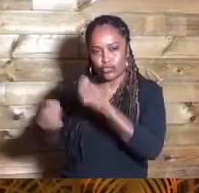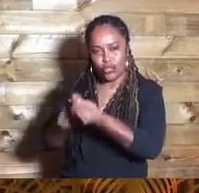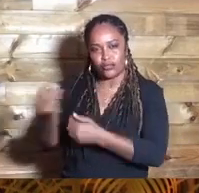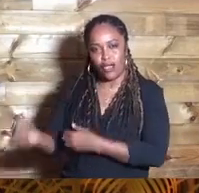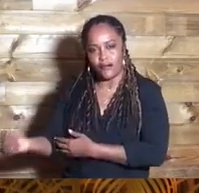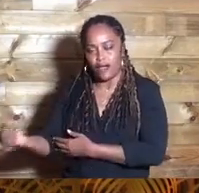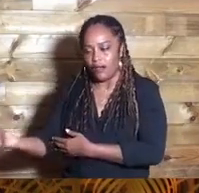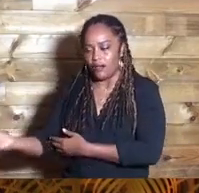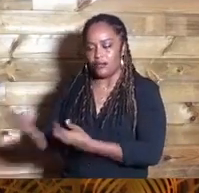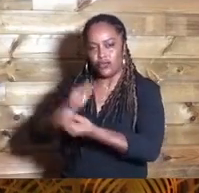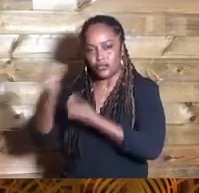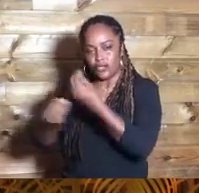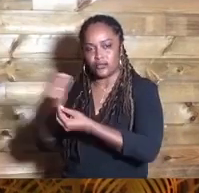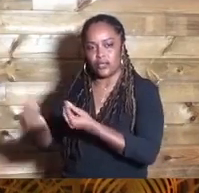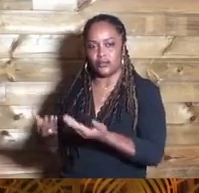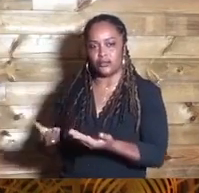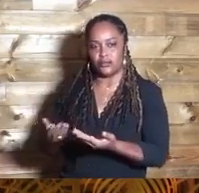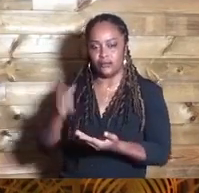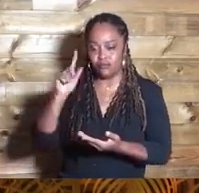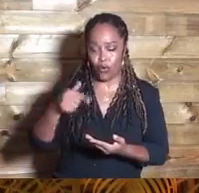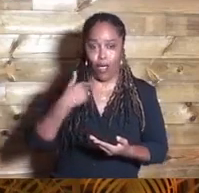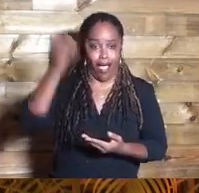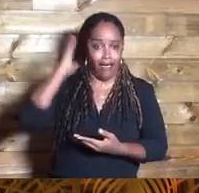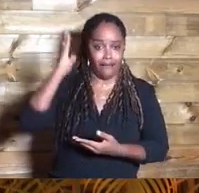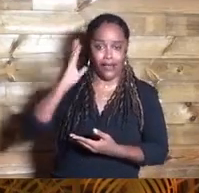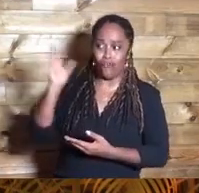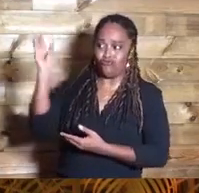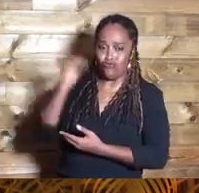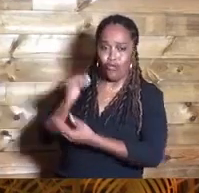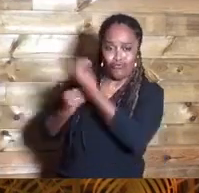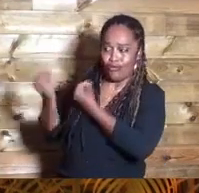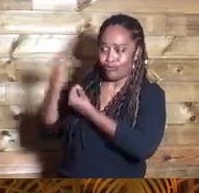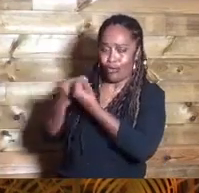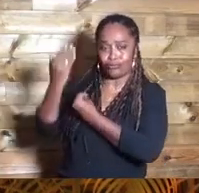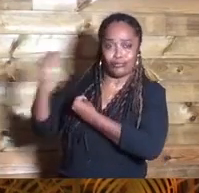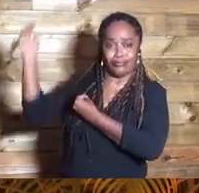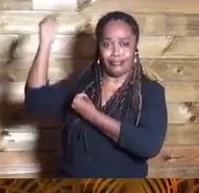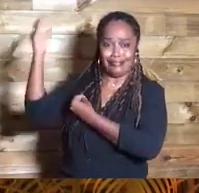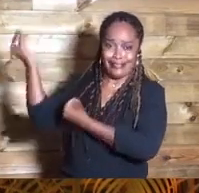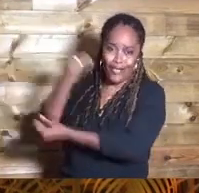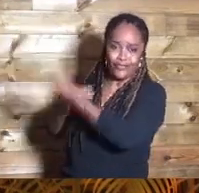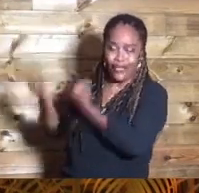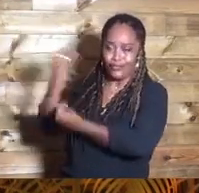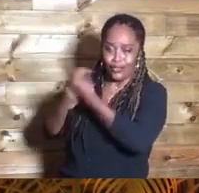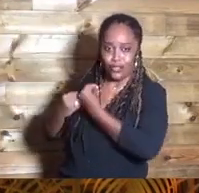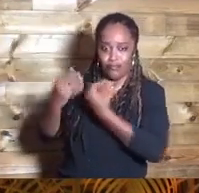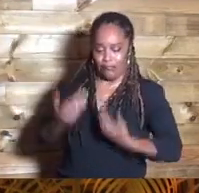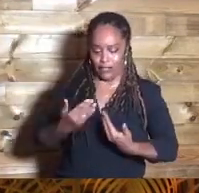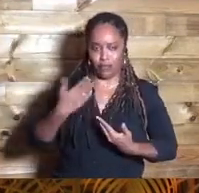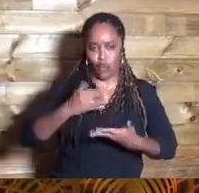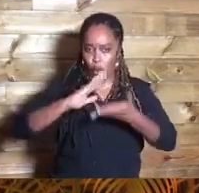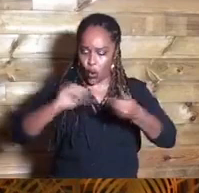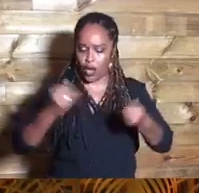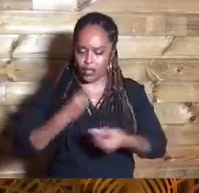moi-même, on prend aura d'autres grands noms et envie rendre hommage. Quelles que soient les organisations,